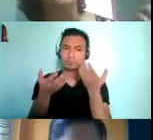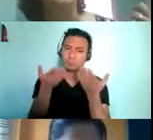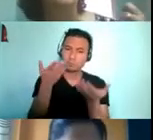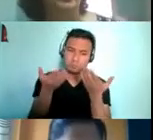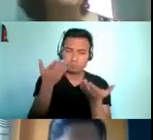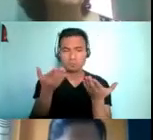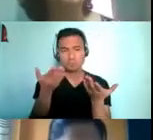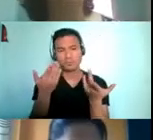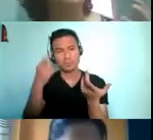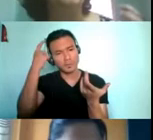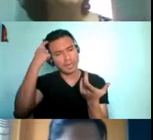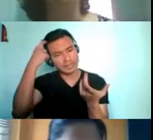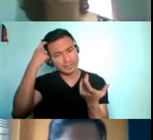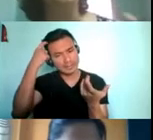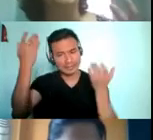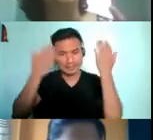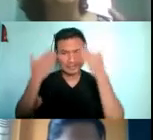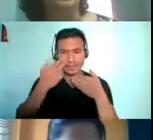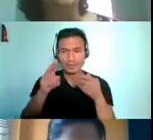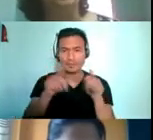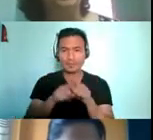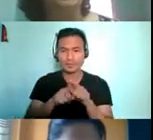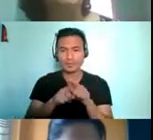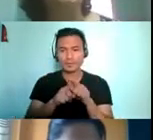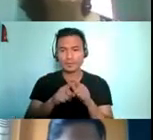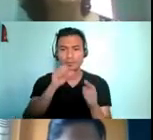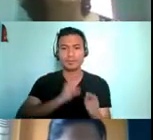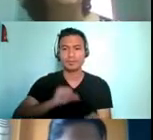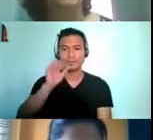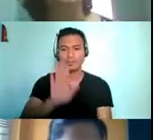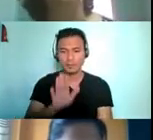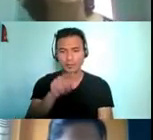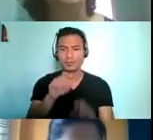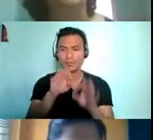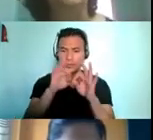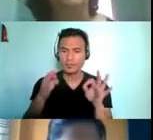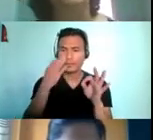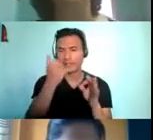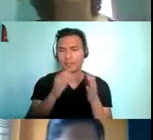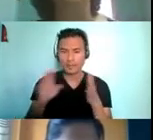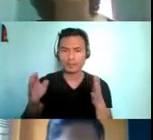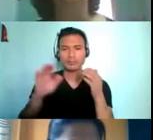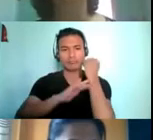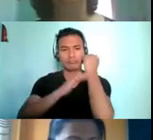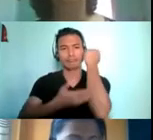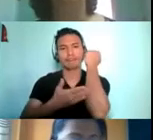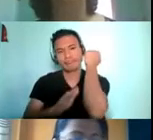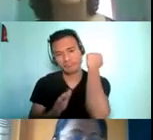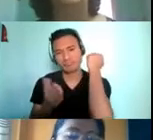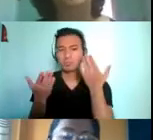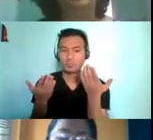अथवा मानसिकै हिंसा छ भने पनि उसलाई जुन पीडा छ ती विभिन्न कारणहरूले गर्दा मिसक्यारेज हुनेहरू,